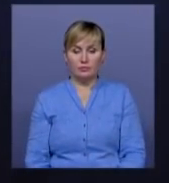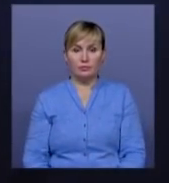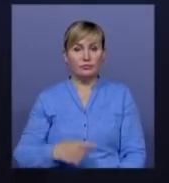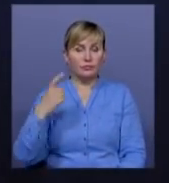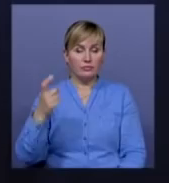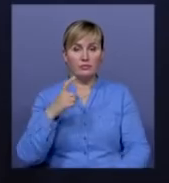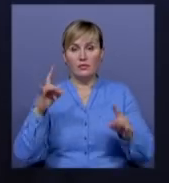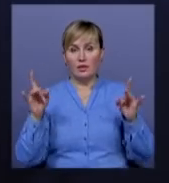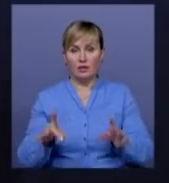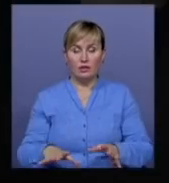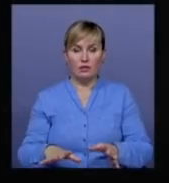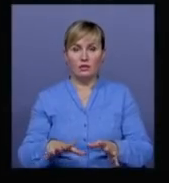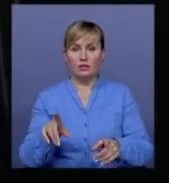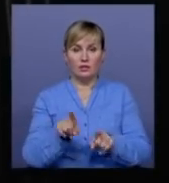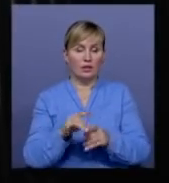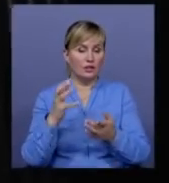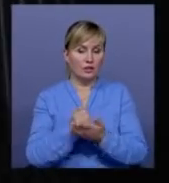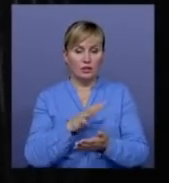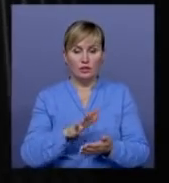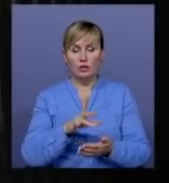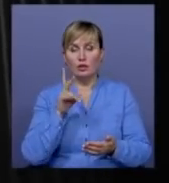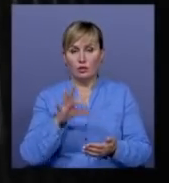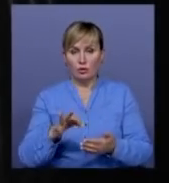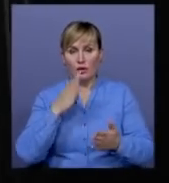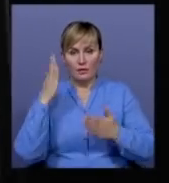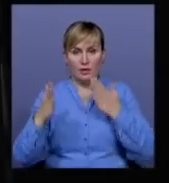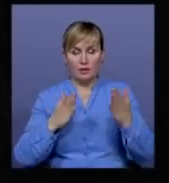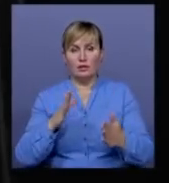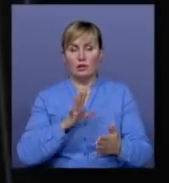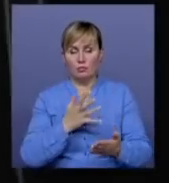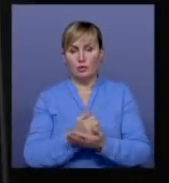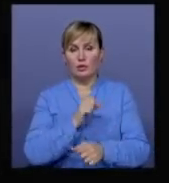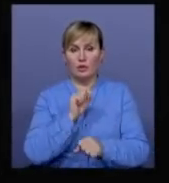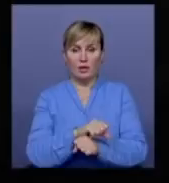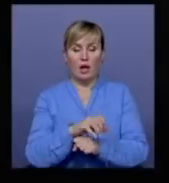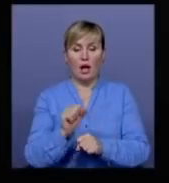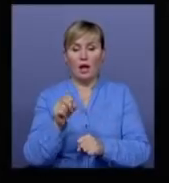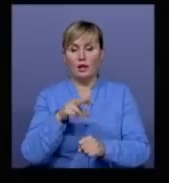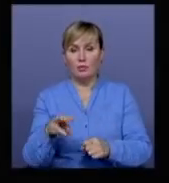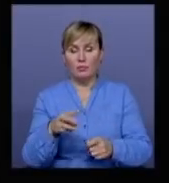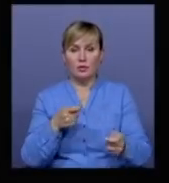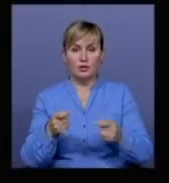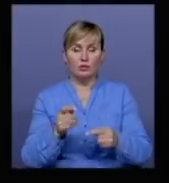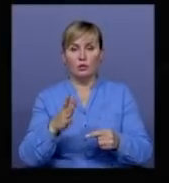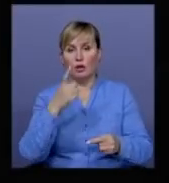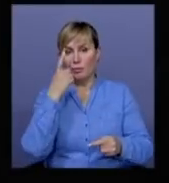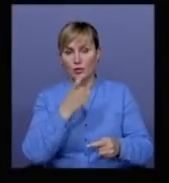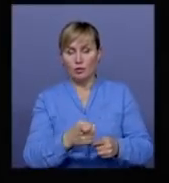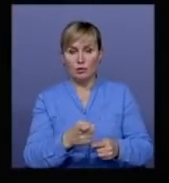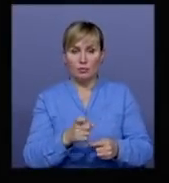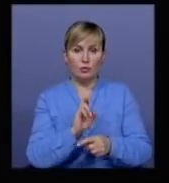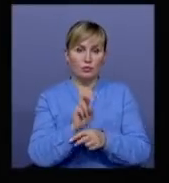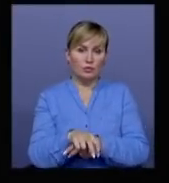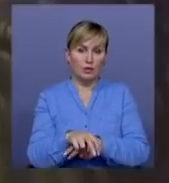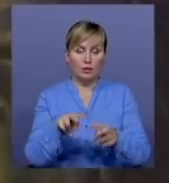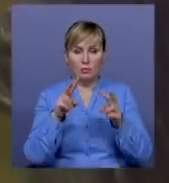Владельца ресторана стражи порядка так и не нашли. Впрочем, само веселье пришлось прервать, а вот администраторы отделались лишь предупреждением. Нагрянули